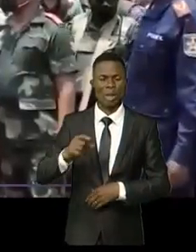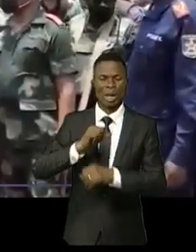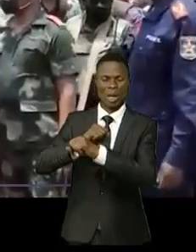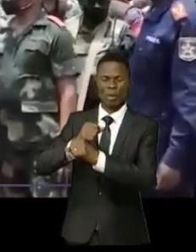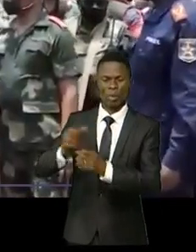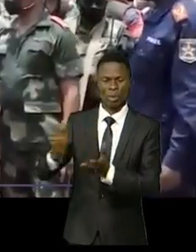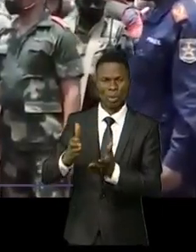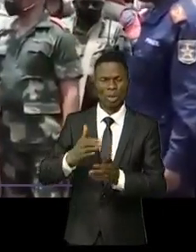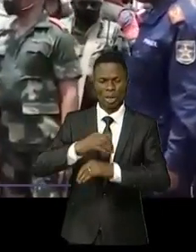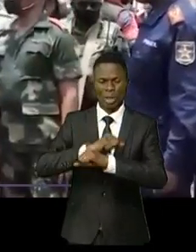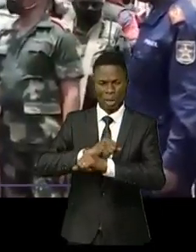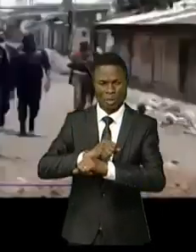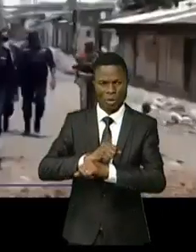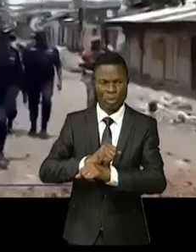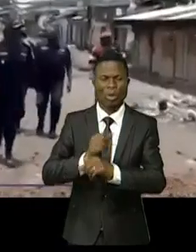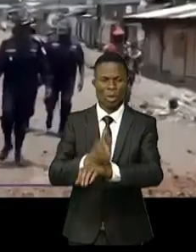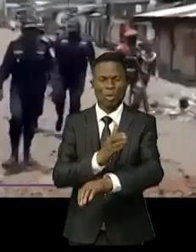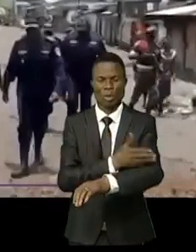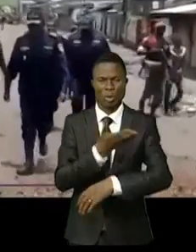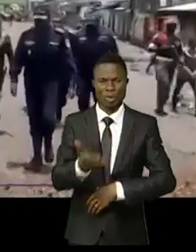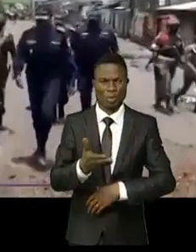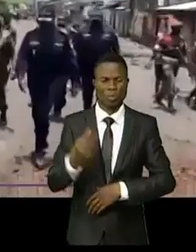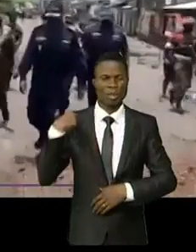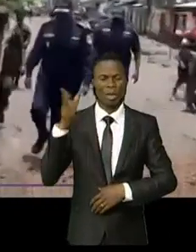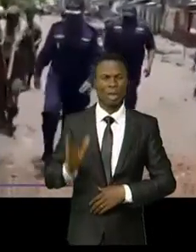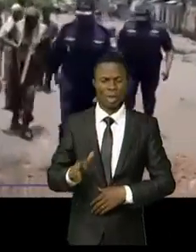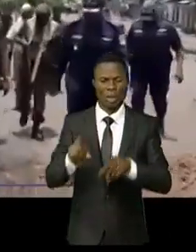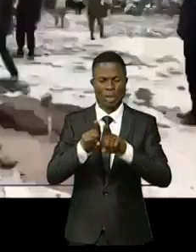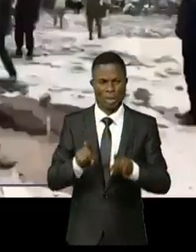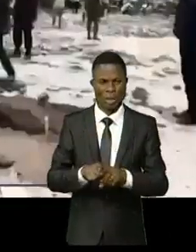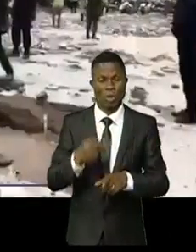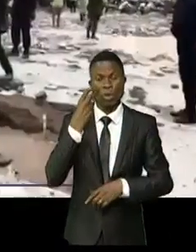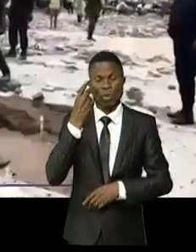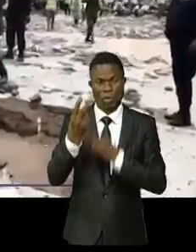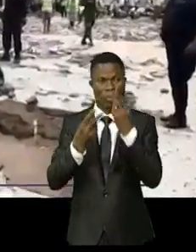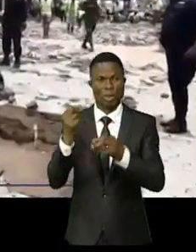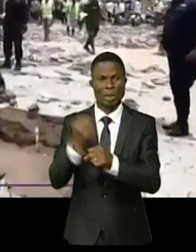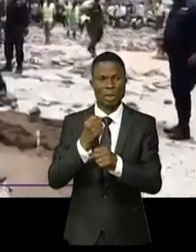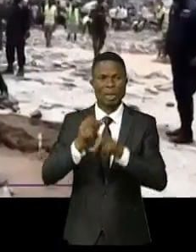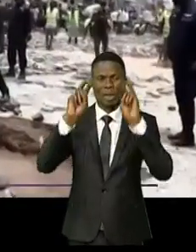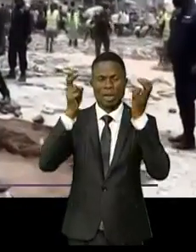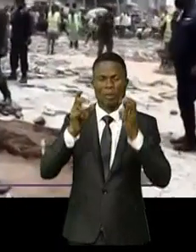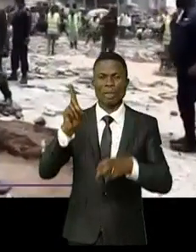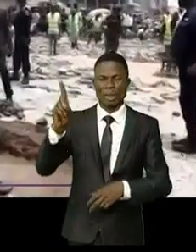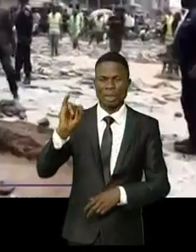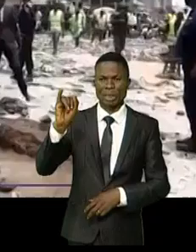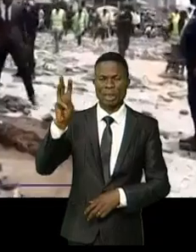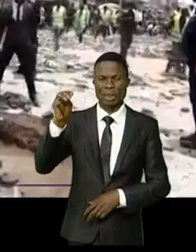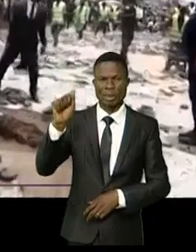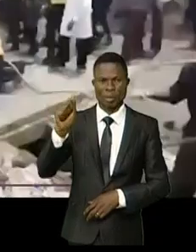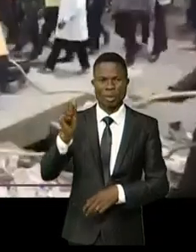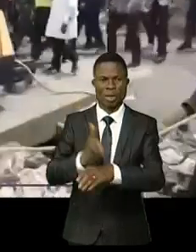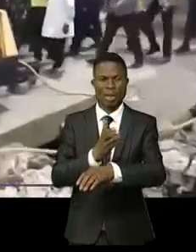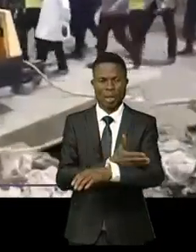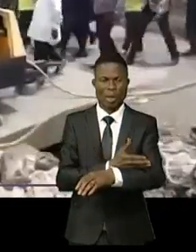où le pavage est en gestation. Le gouverneur a également inspecté les travaux de l'avenue Ndima qui évolue à pas de